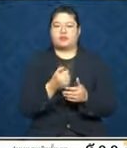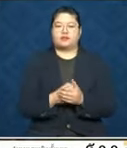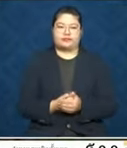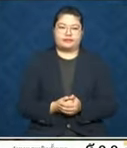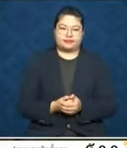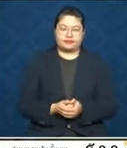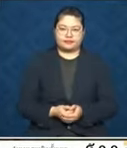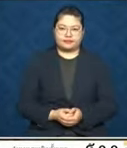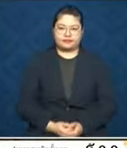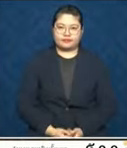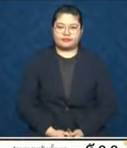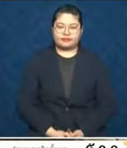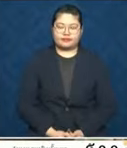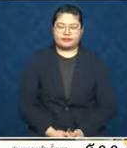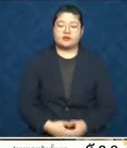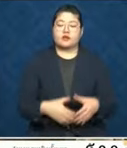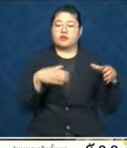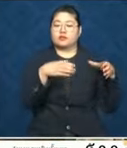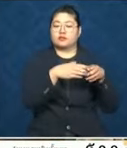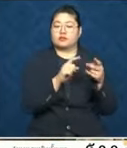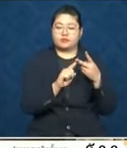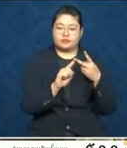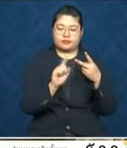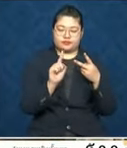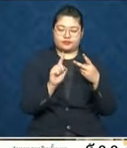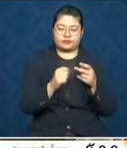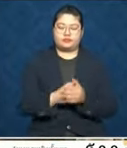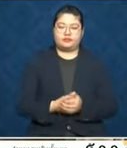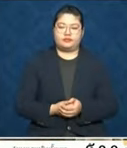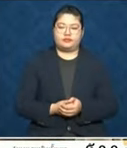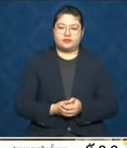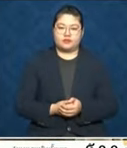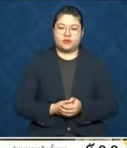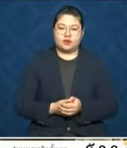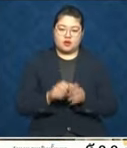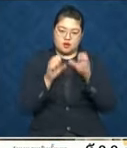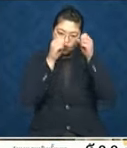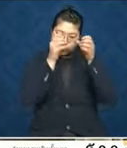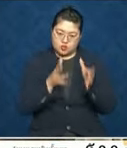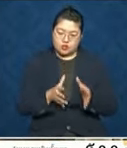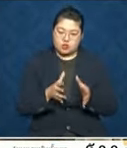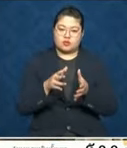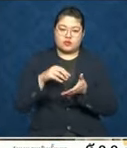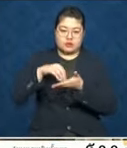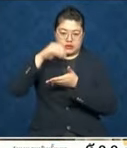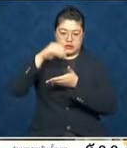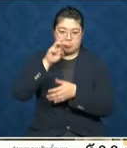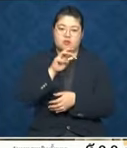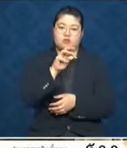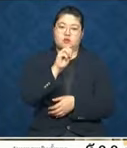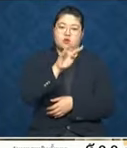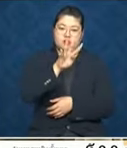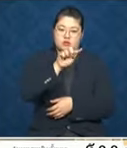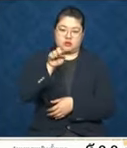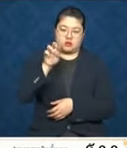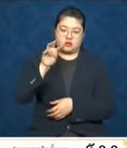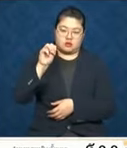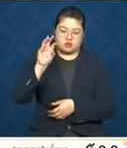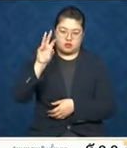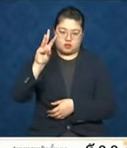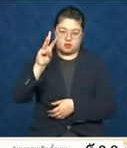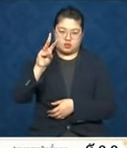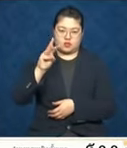บนนะครับอีกคณะหนึ่งนะครับขอต้อนรับคณะครูและนักเรียนชั้นมัธยมตอนปลายโรงเรียน